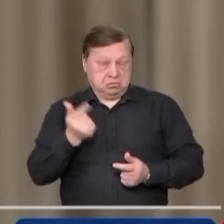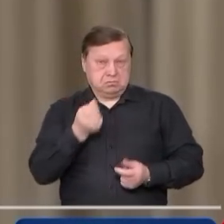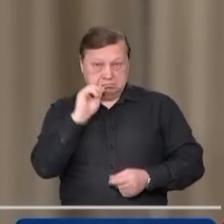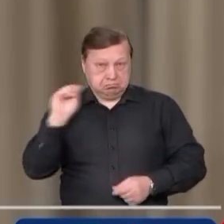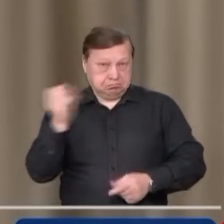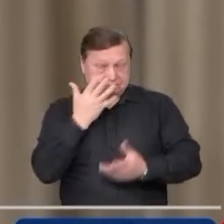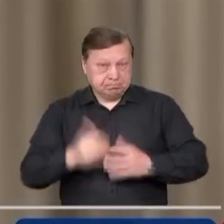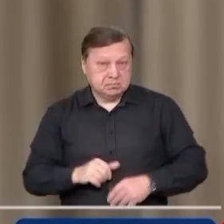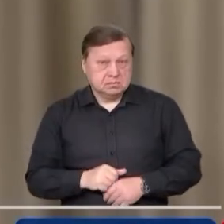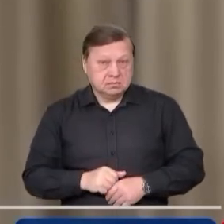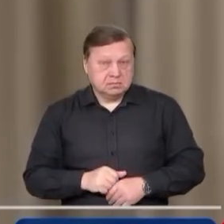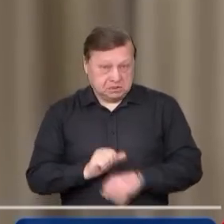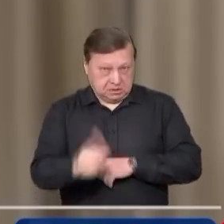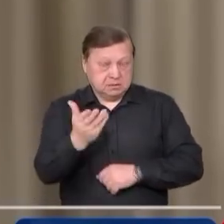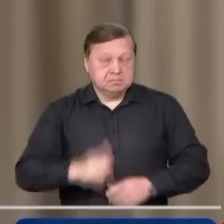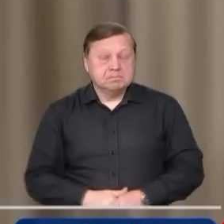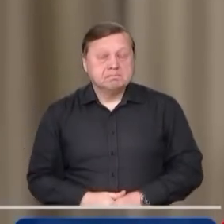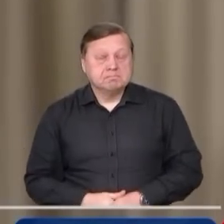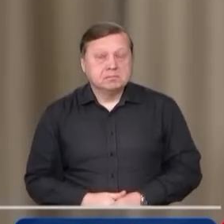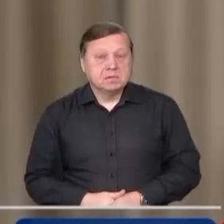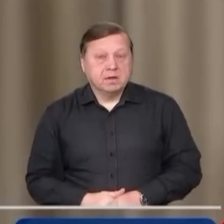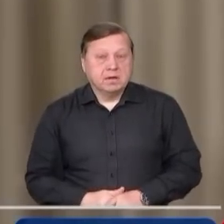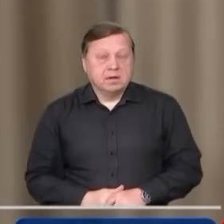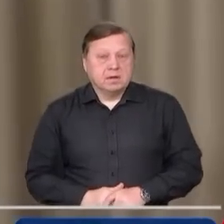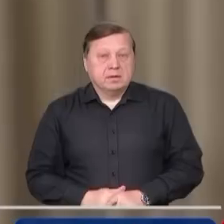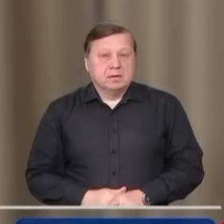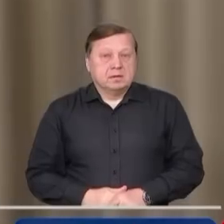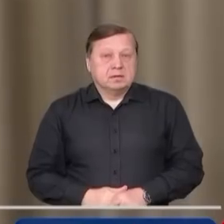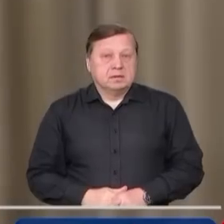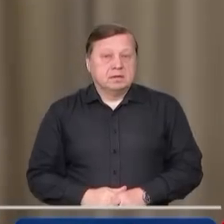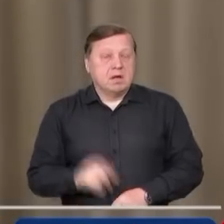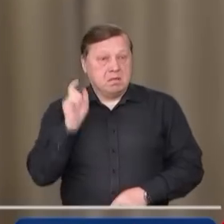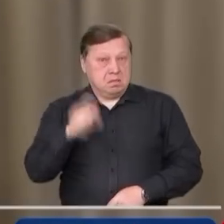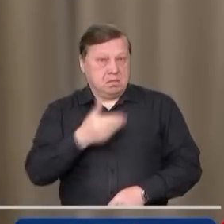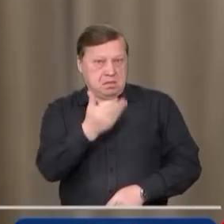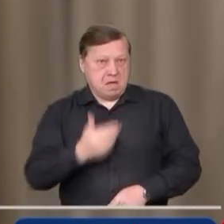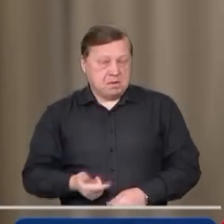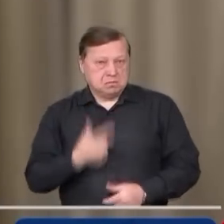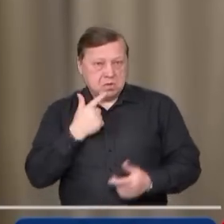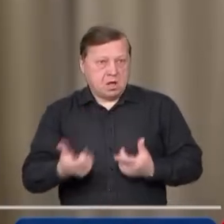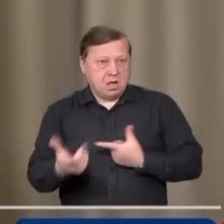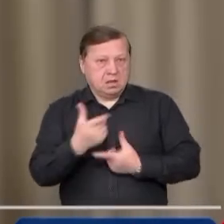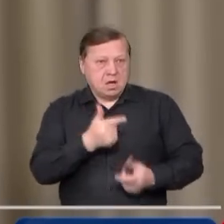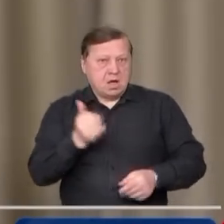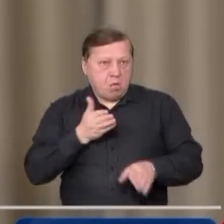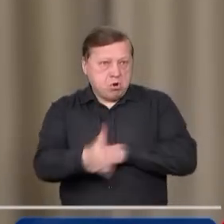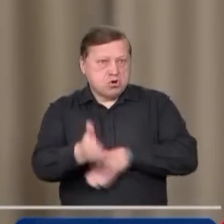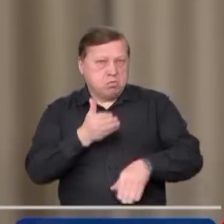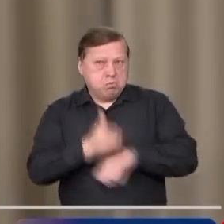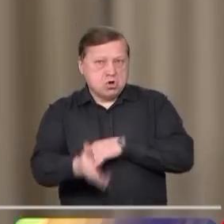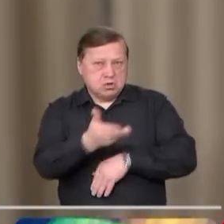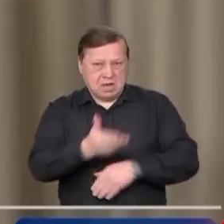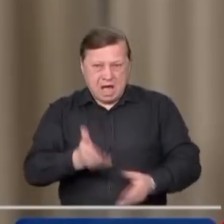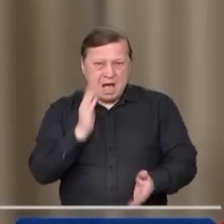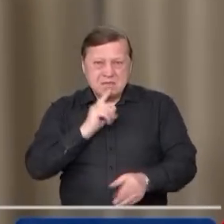stanowiskiem Niemiec? I czym, w jaki sposób można postrzegać Niemcy jako niezawodnego sojusznika, jeżeli opóźniają tak